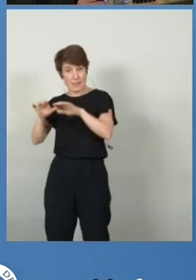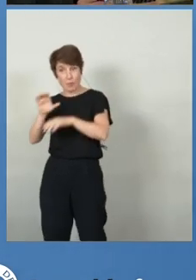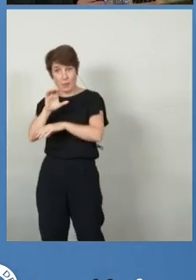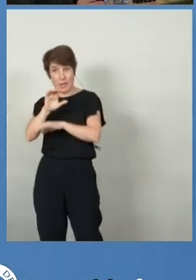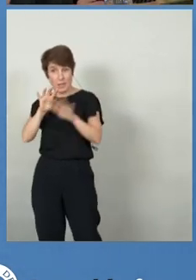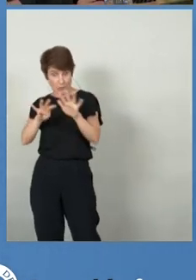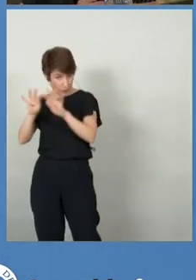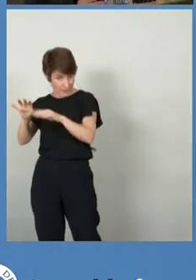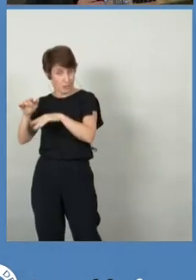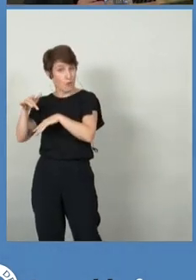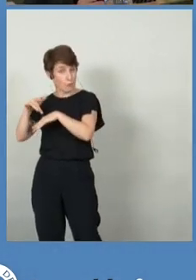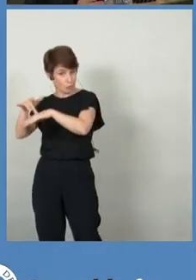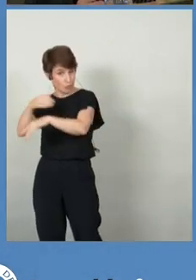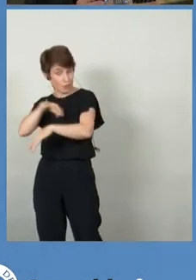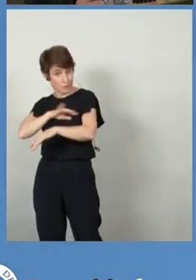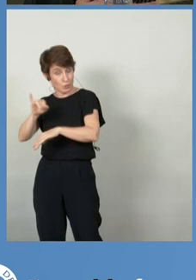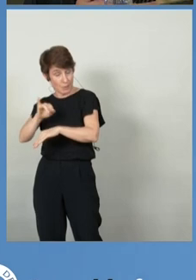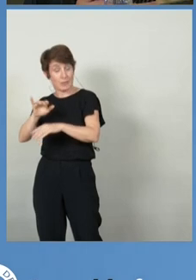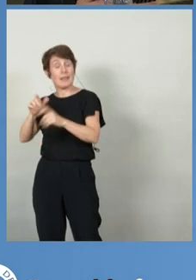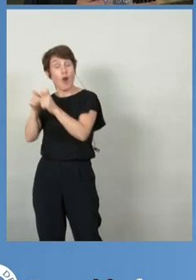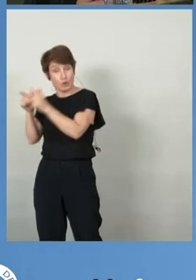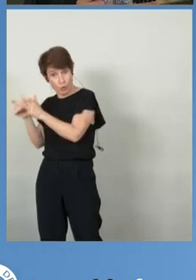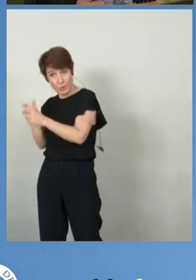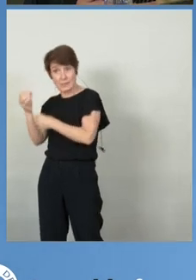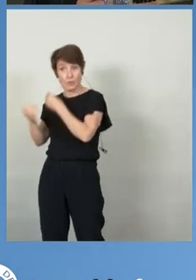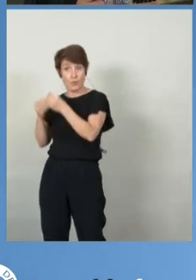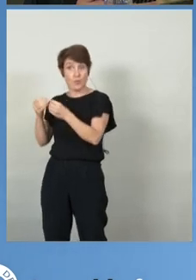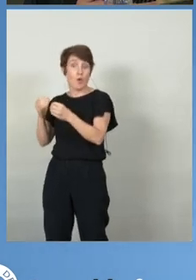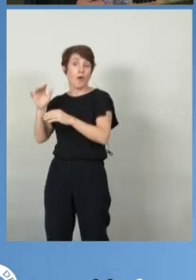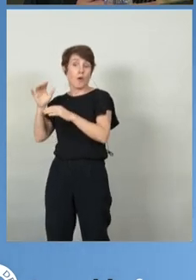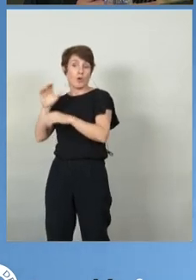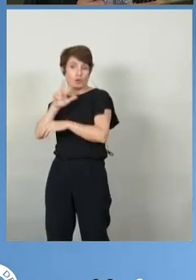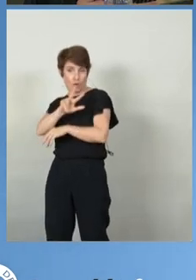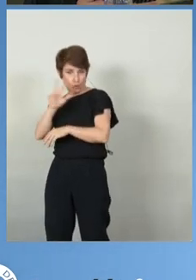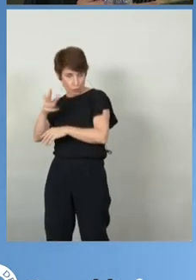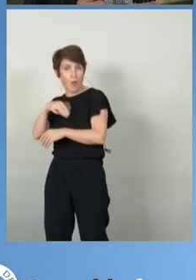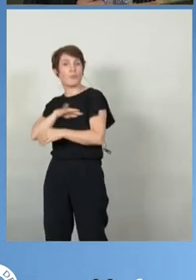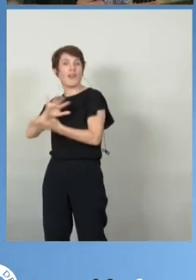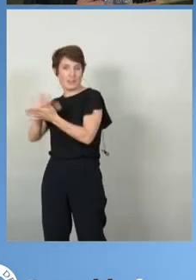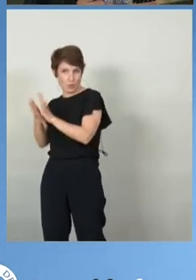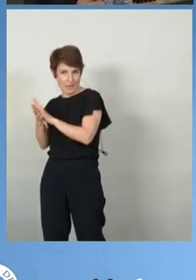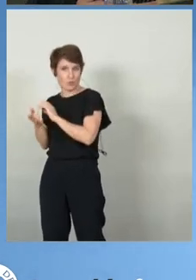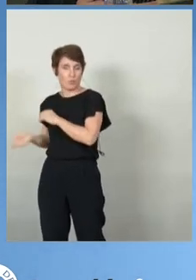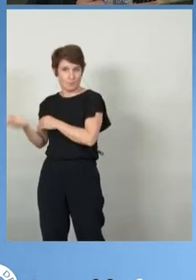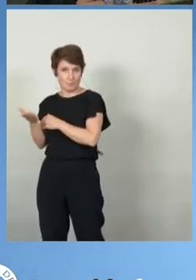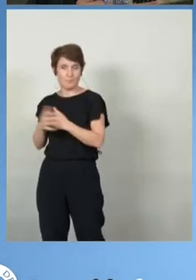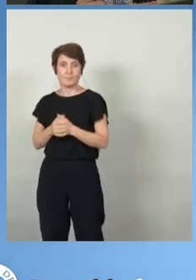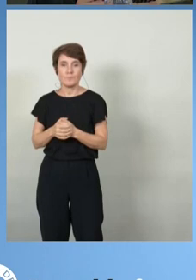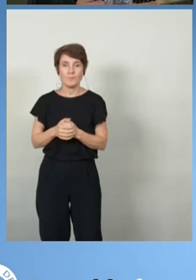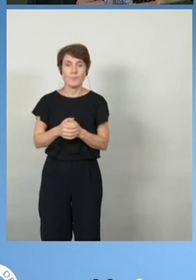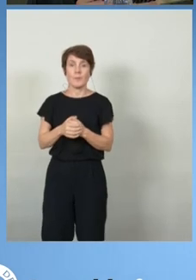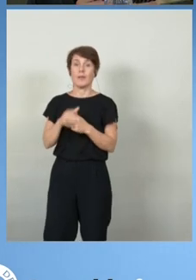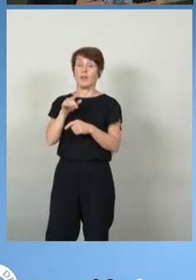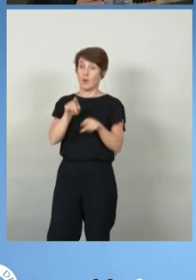33 défis portés par les associations ce sont aussi les défis mis en place et portés dans le cas des coûts de pouce vert